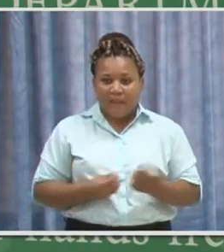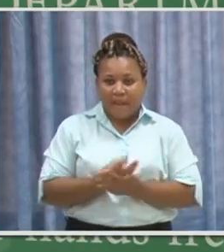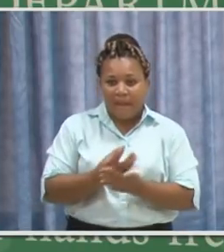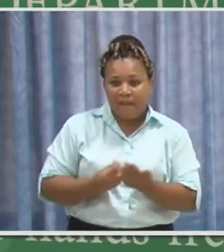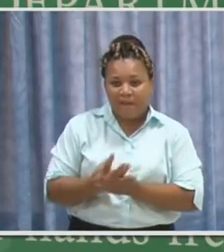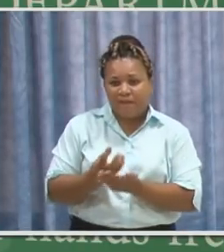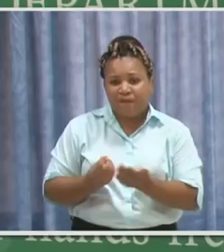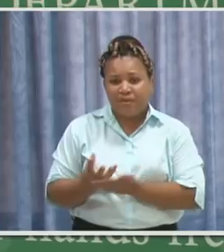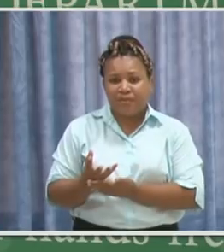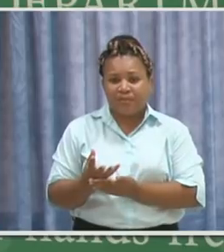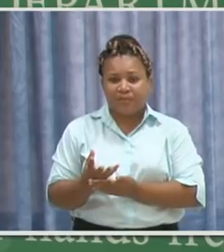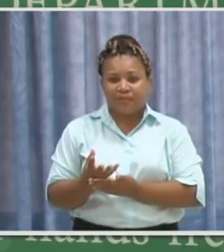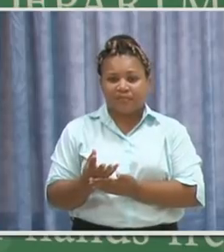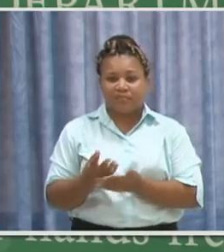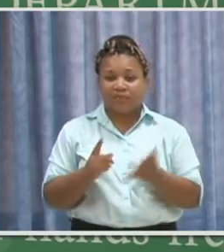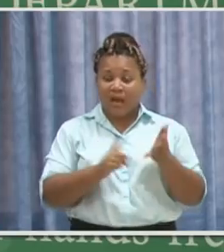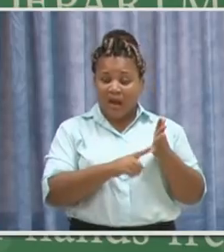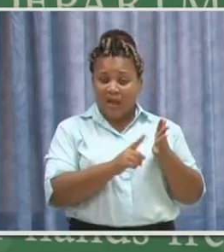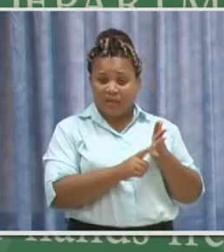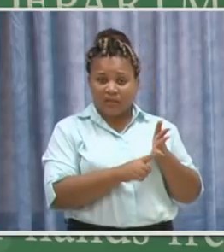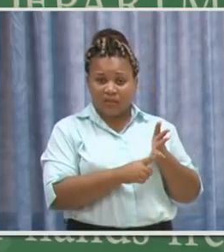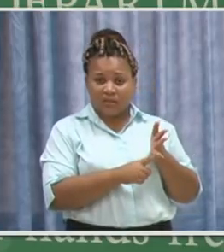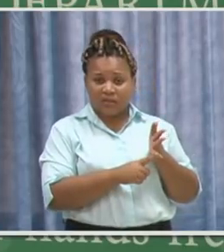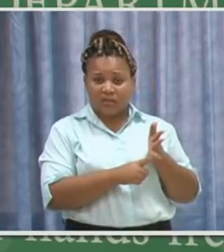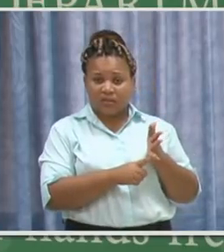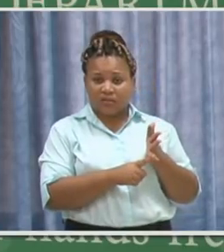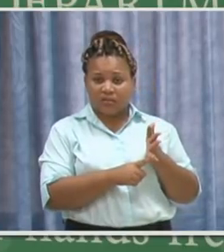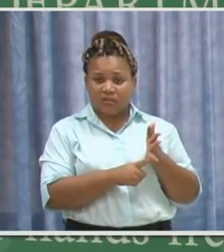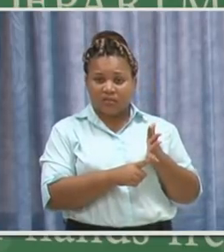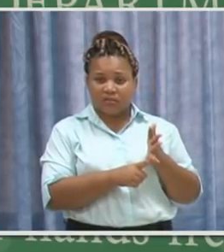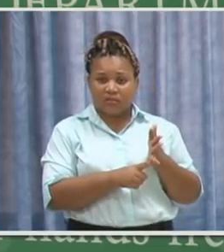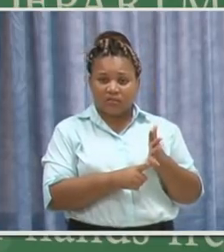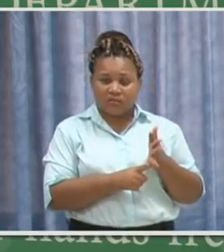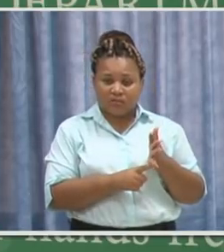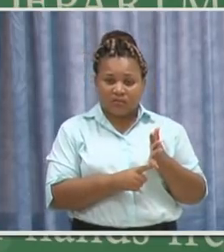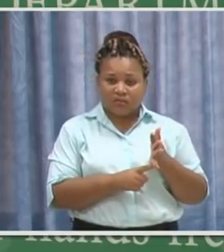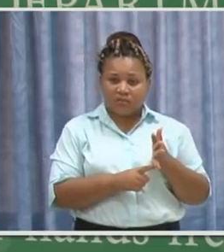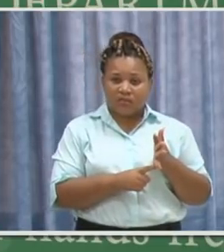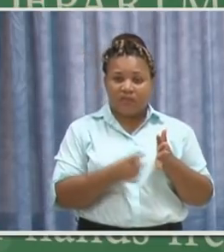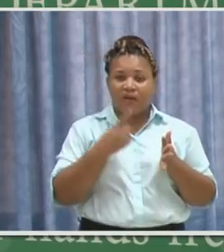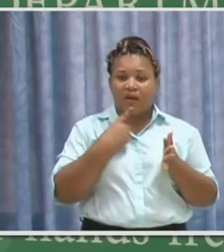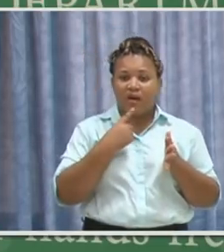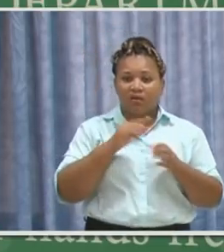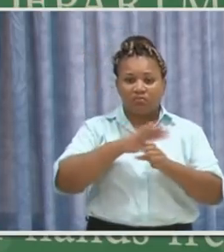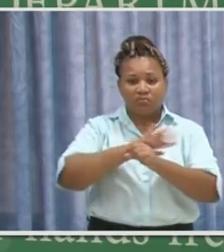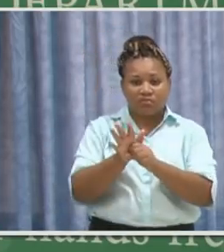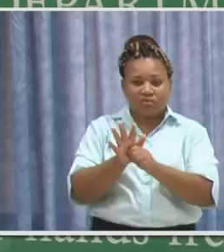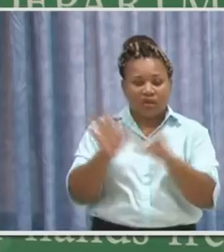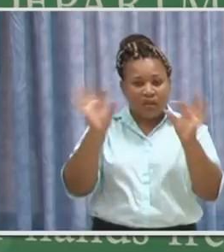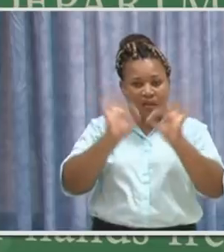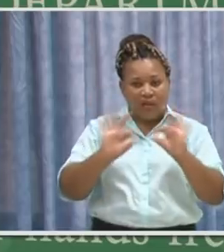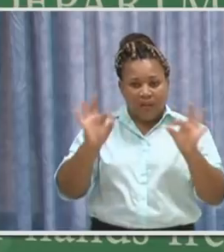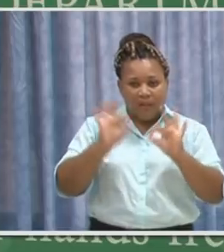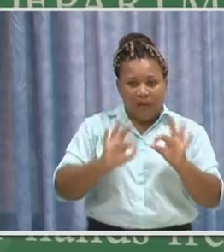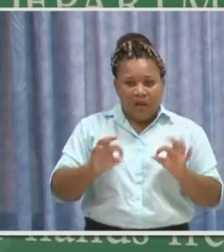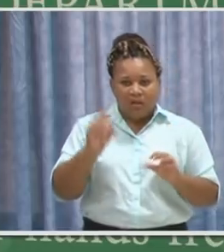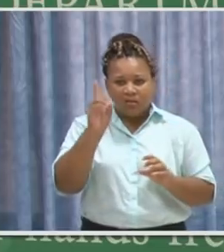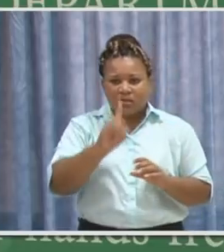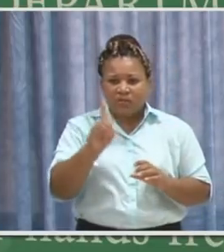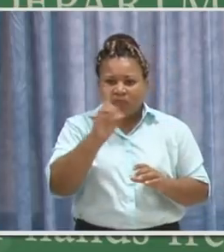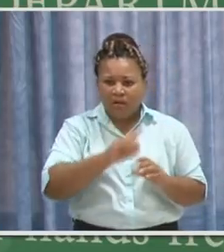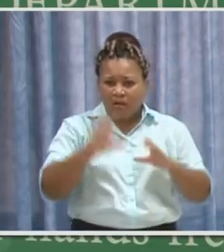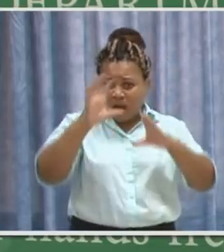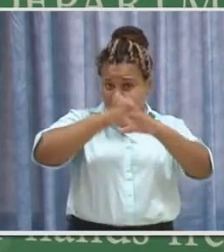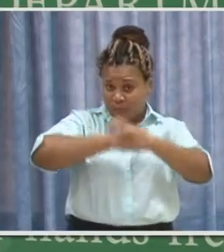qui lundi, si quelque chose reste pareil, bah, dimanche soir, nous pouvons faire